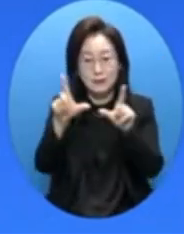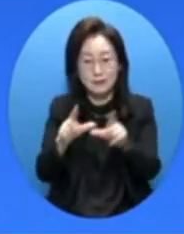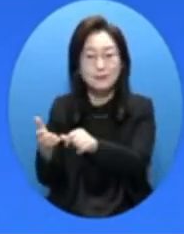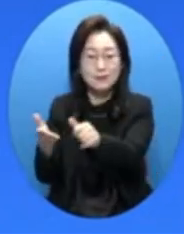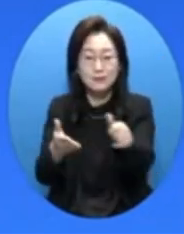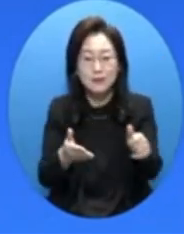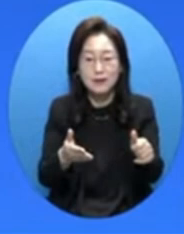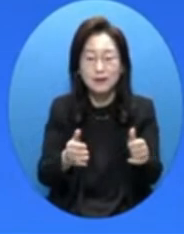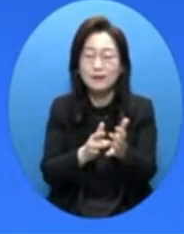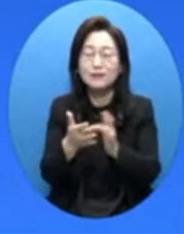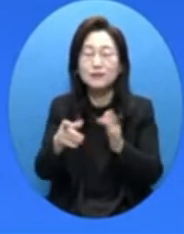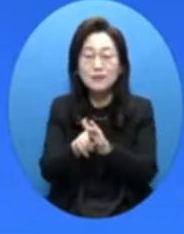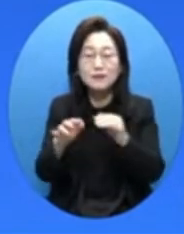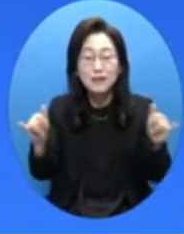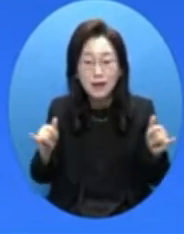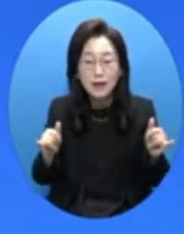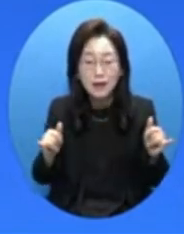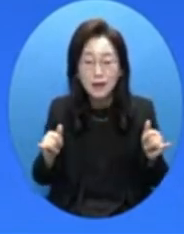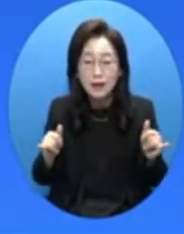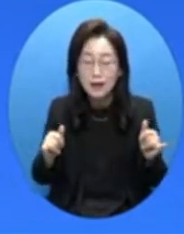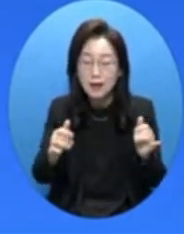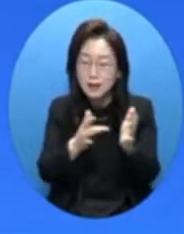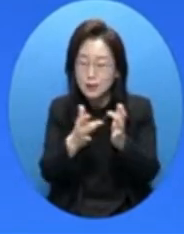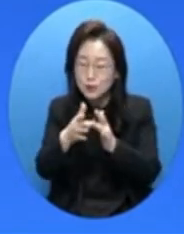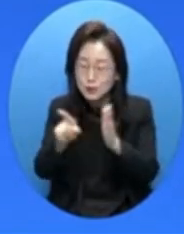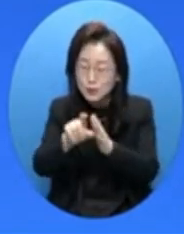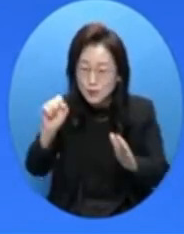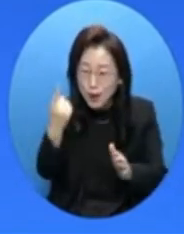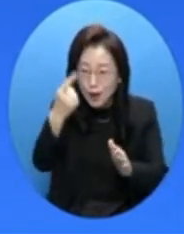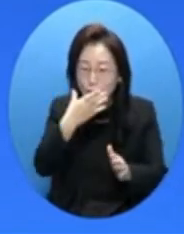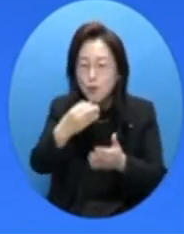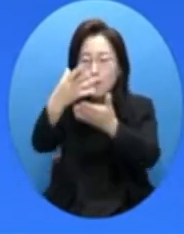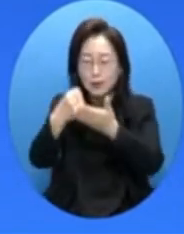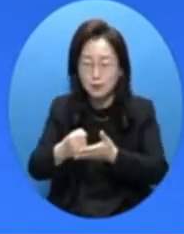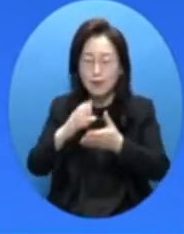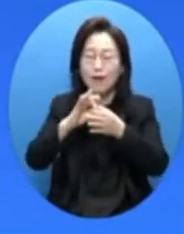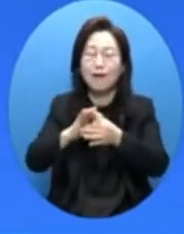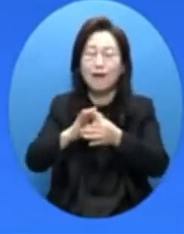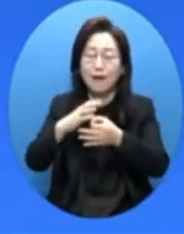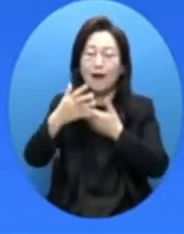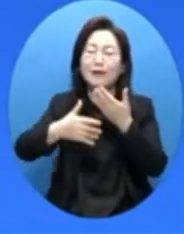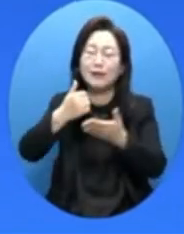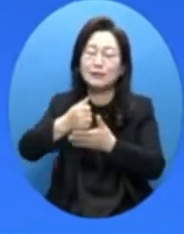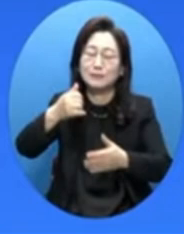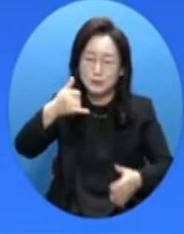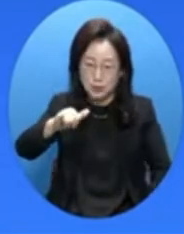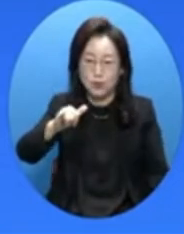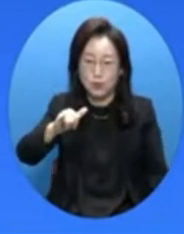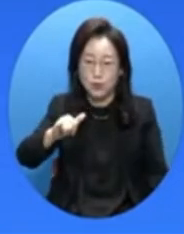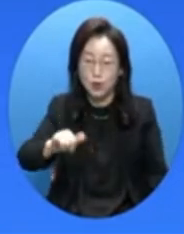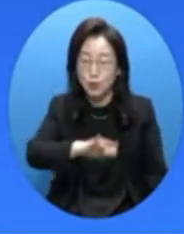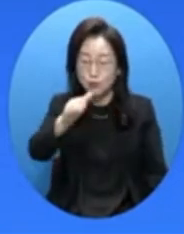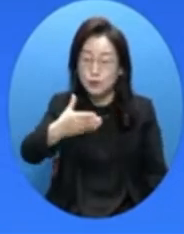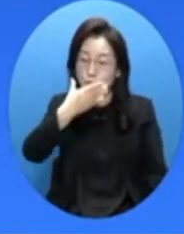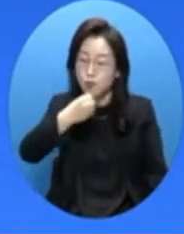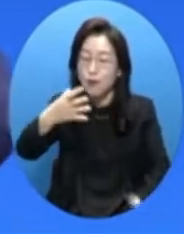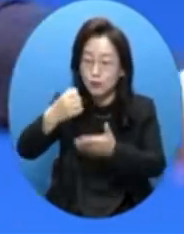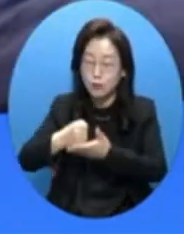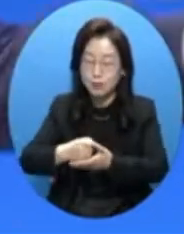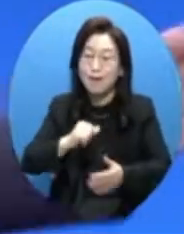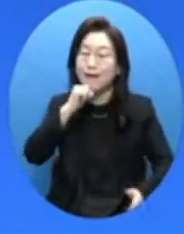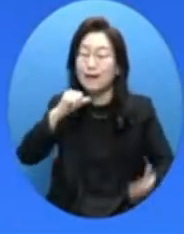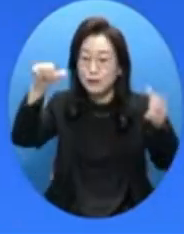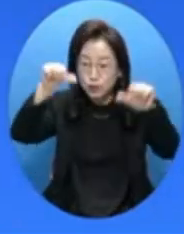예수 믿는 사람은 예수 믿는 구순간 복 받은 하나님의 자녀가 되었습니다 우리 복분함의 존재입니다 가난과 저주와